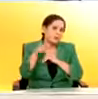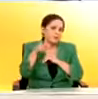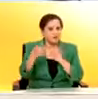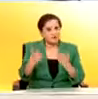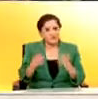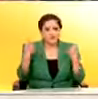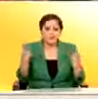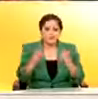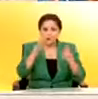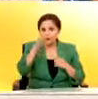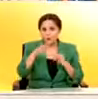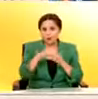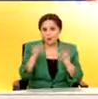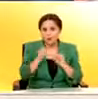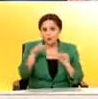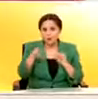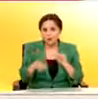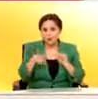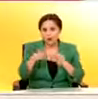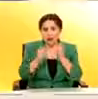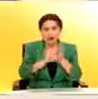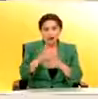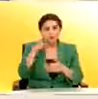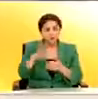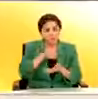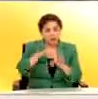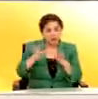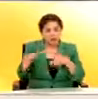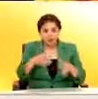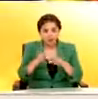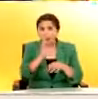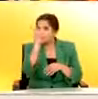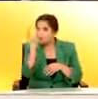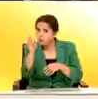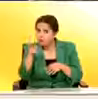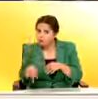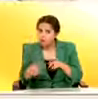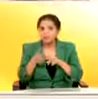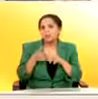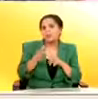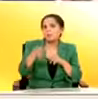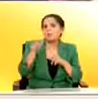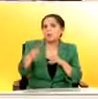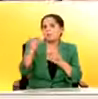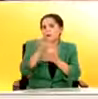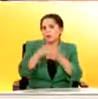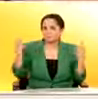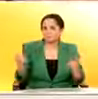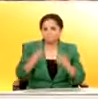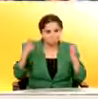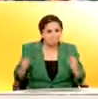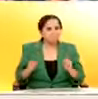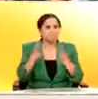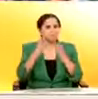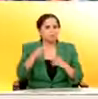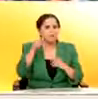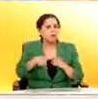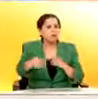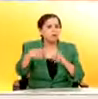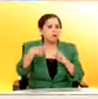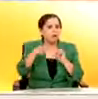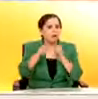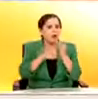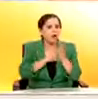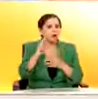2 दिसंबर से काशी के नमो घाट पर चौथा काशी तमिल संगमम शुरू हो रहा है। इस बार के काशी